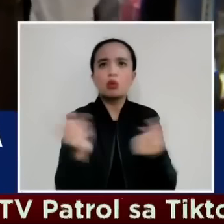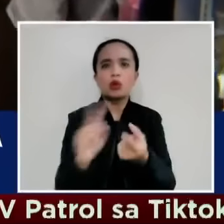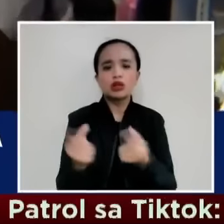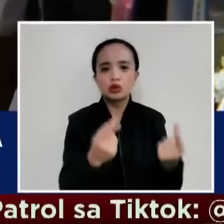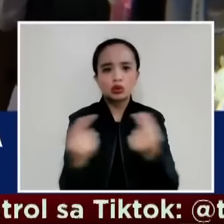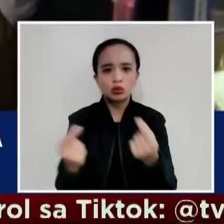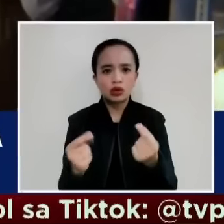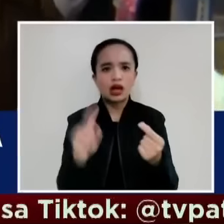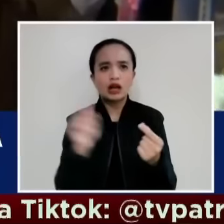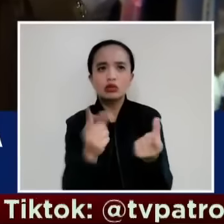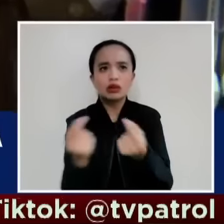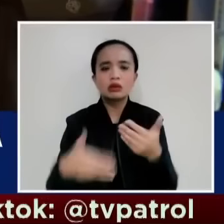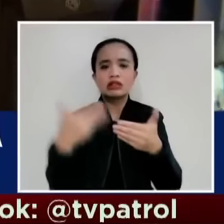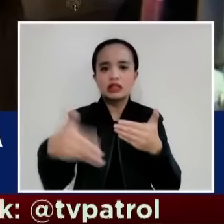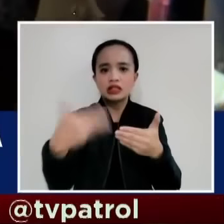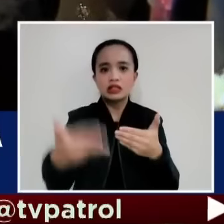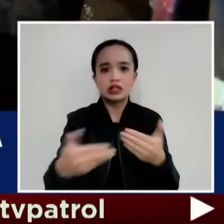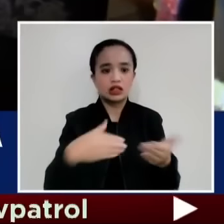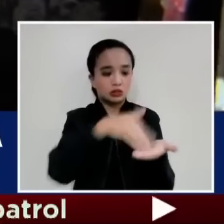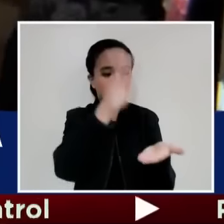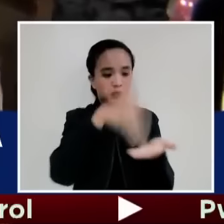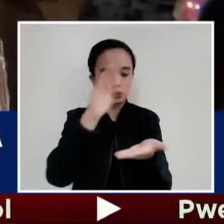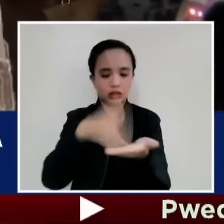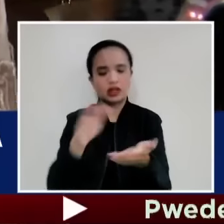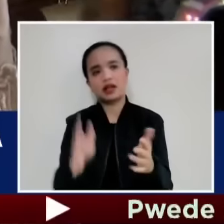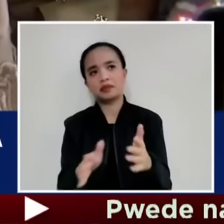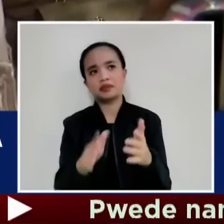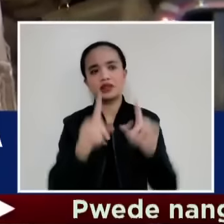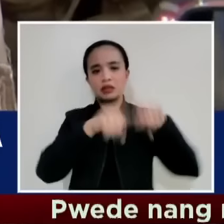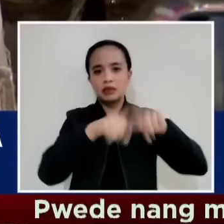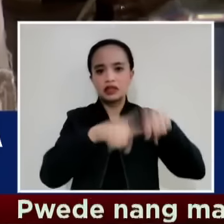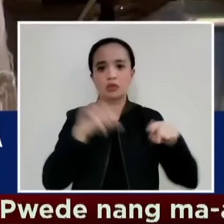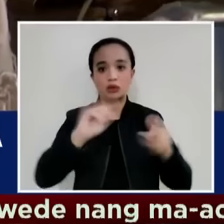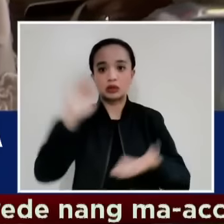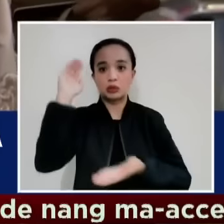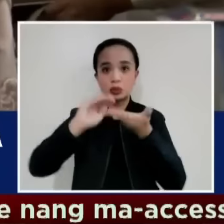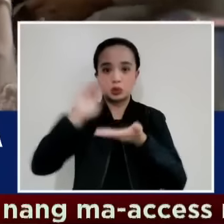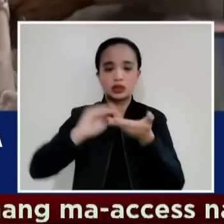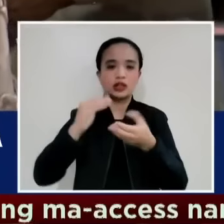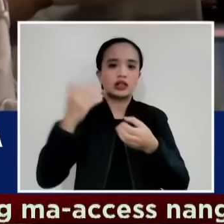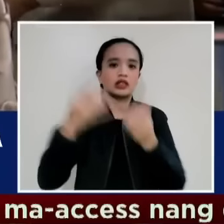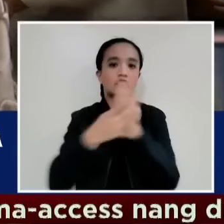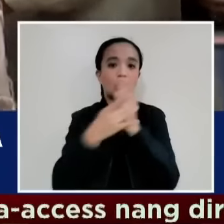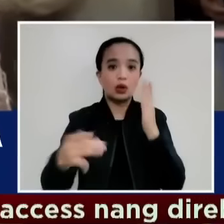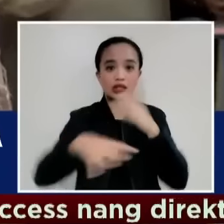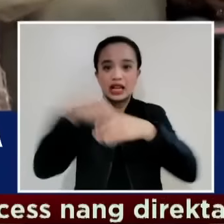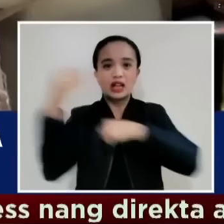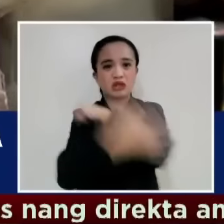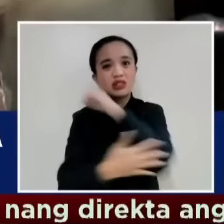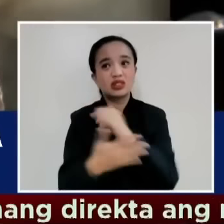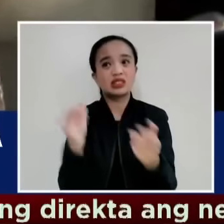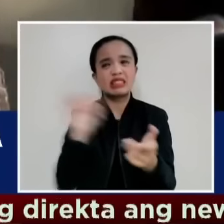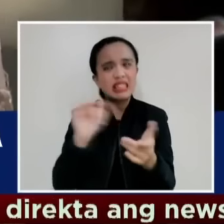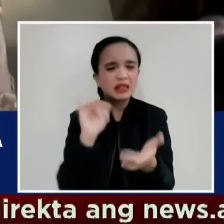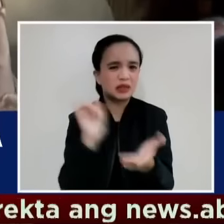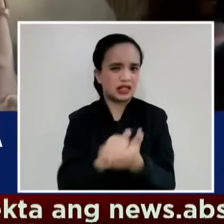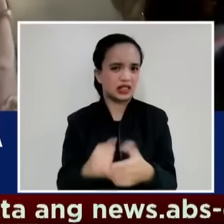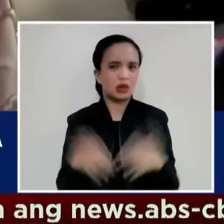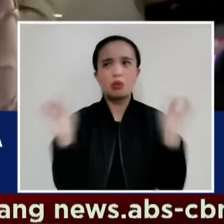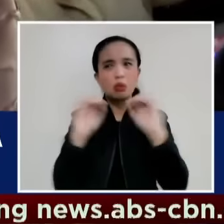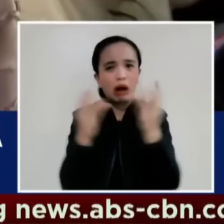forward, lumalabas yung inflation, inasa lang talaga dun sa pagbaba ng oil sa labas ng bansa. Parang ganun eh, no? So walang intervention